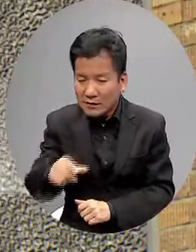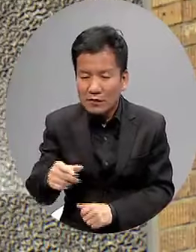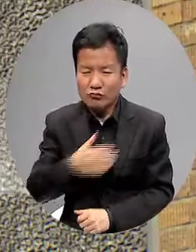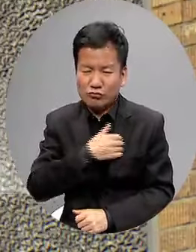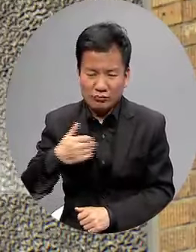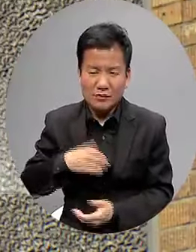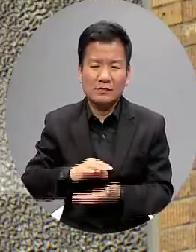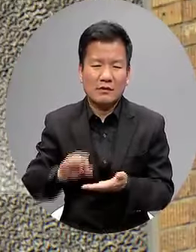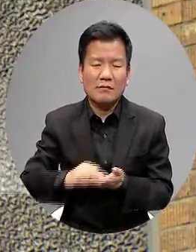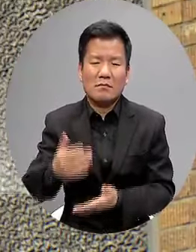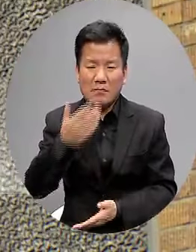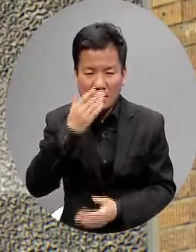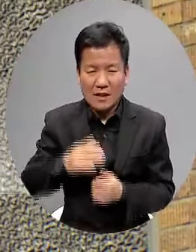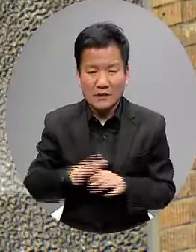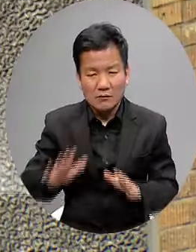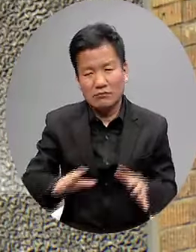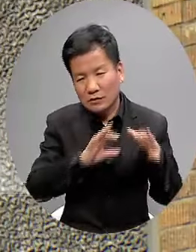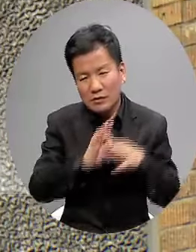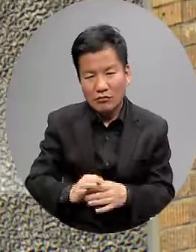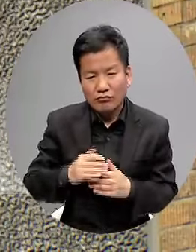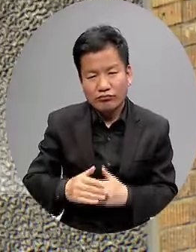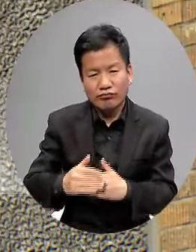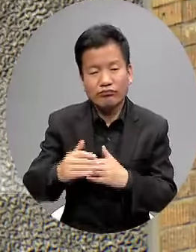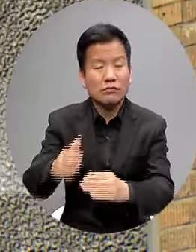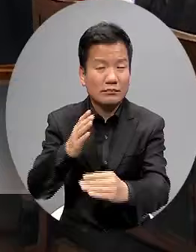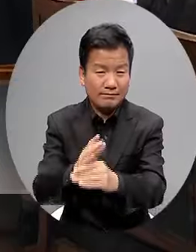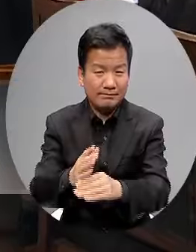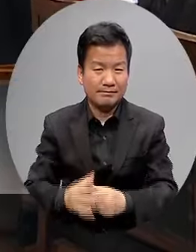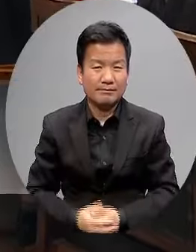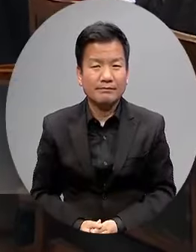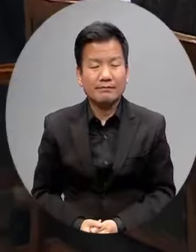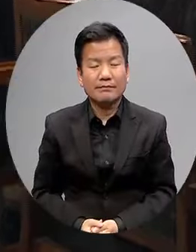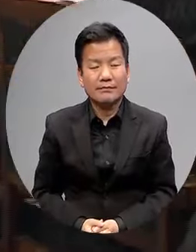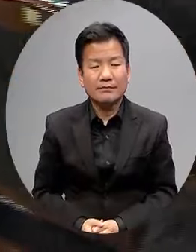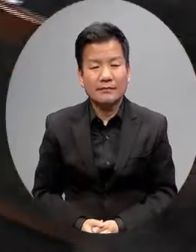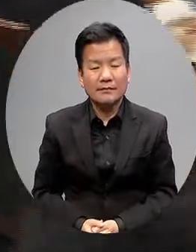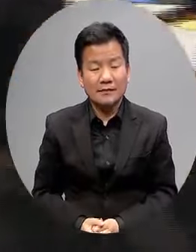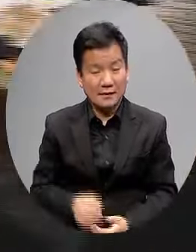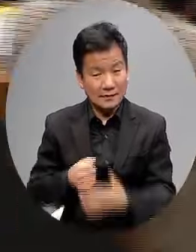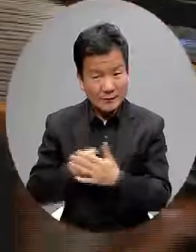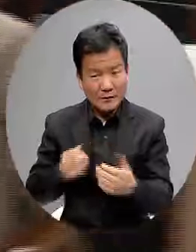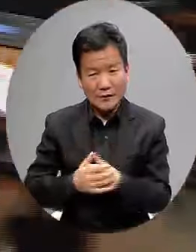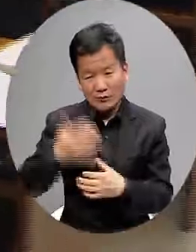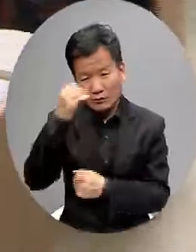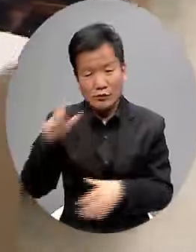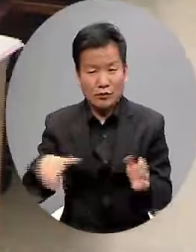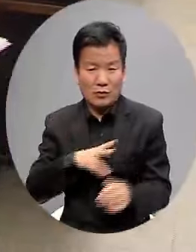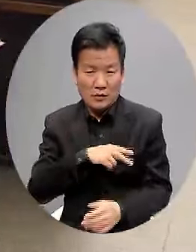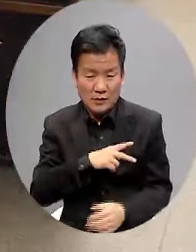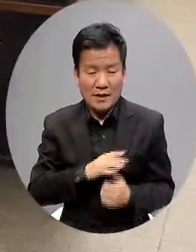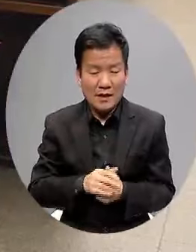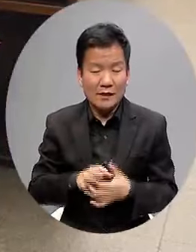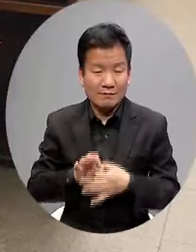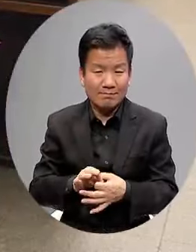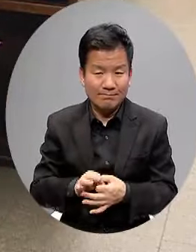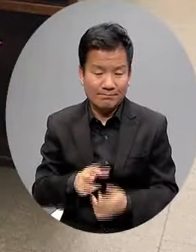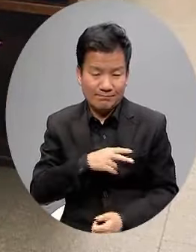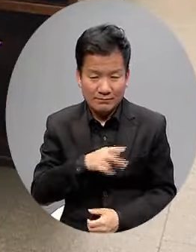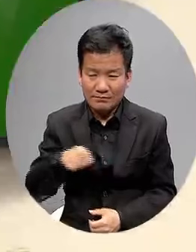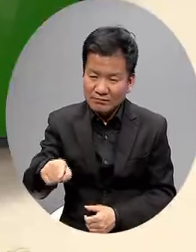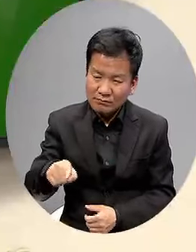충분하다며 일사 천리로 진행하고 있습니다 이런 속도전에 충북도의회 소관 상임위가